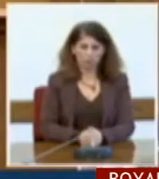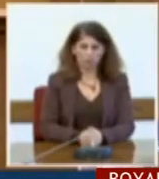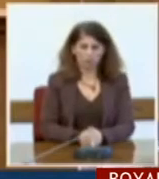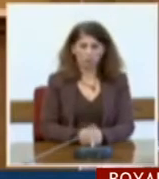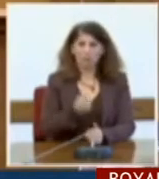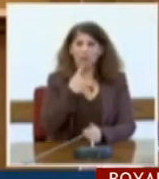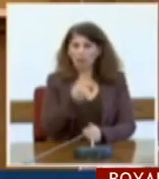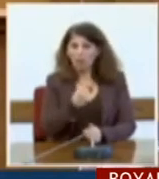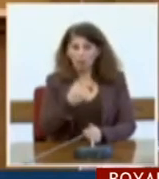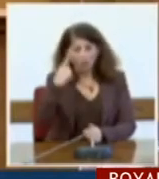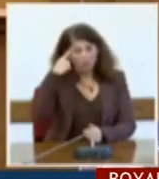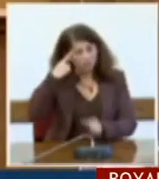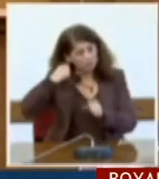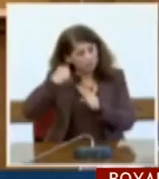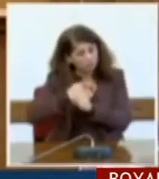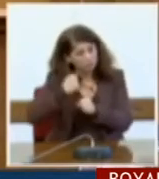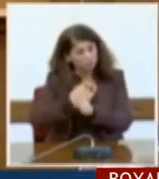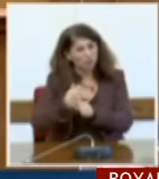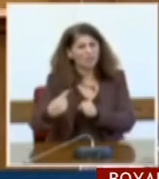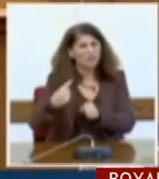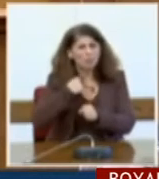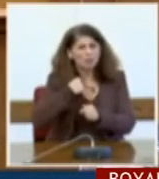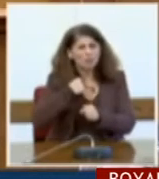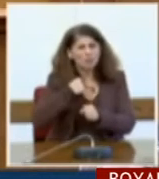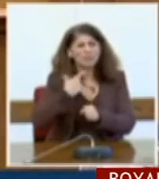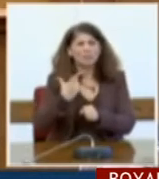ιδεολειπτική αιμονή σας σε αποτυχημένες συνταγές περί δήθεν